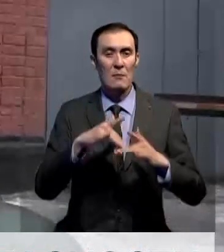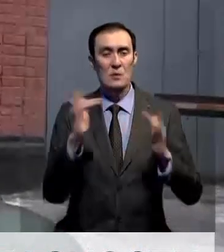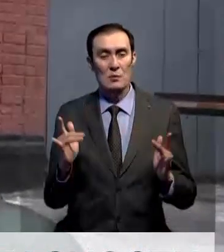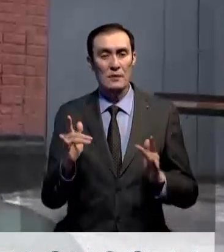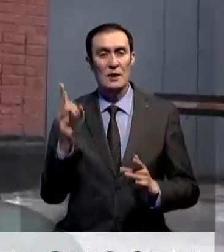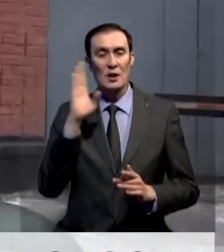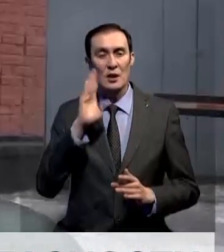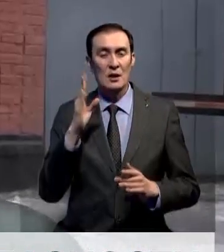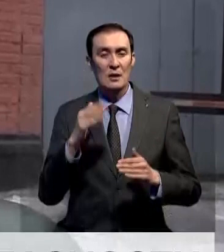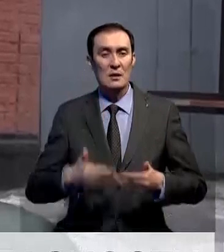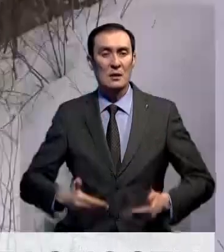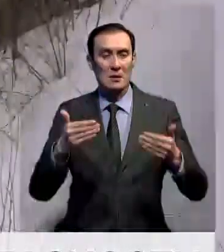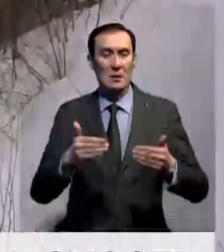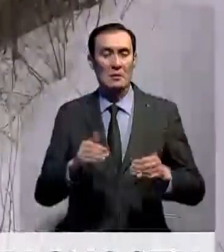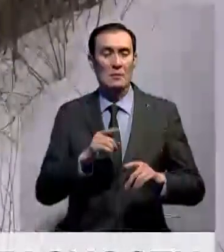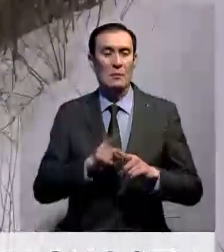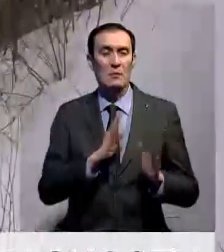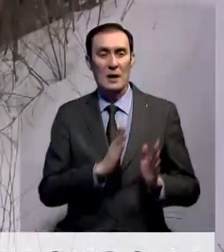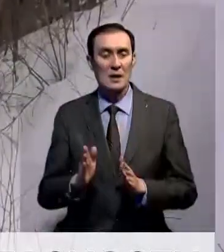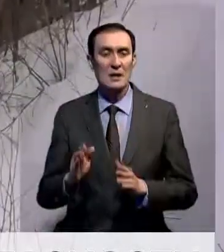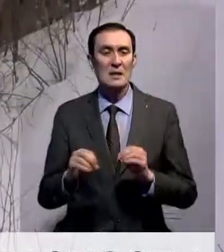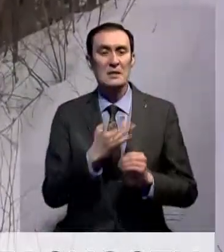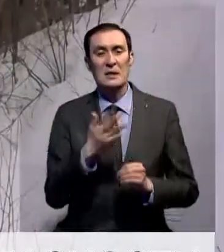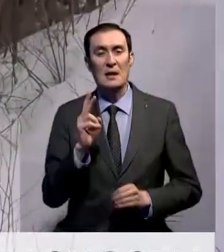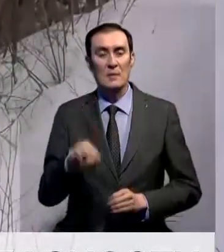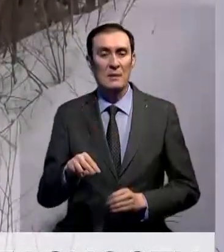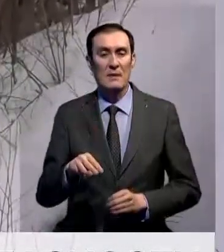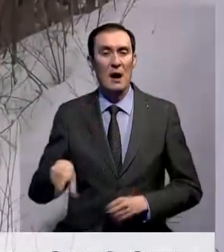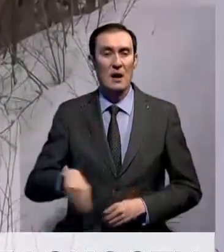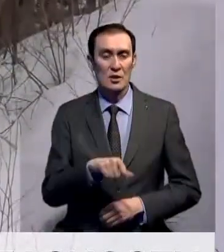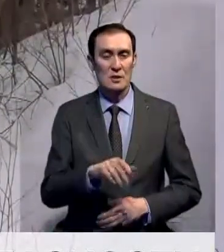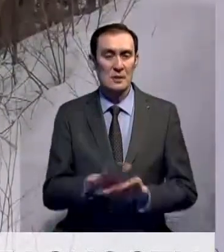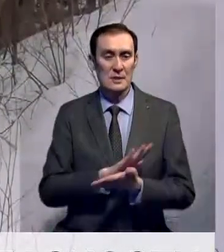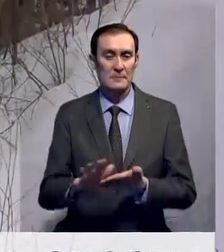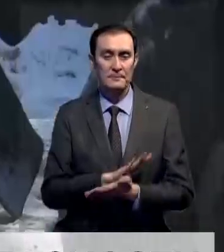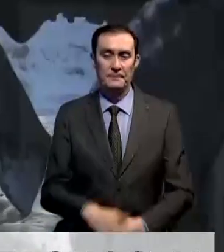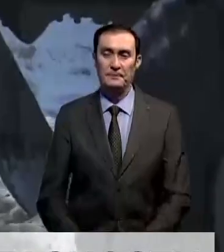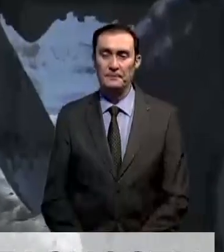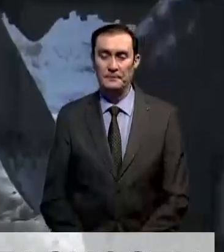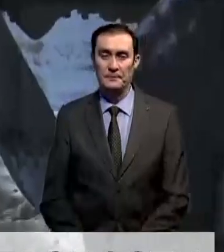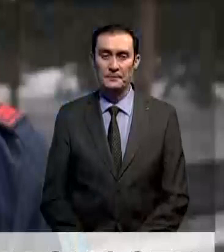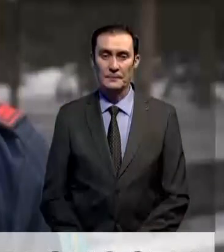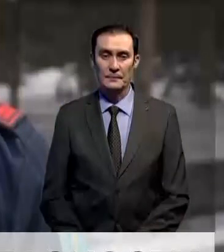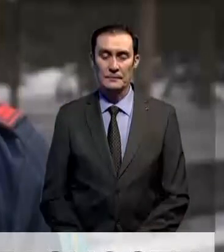и гидросооружений. В порядок приводят и десятки километров фарычных систем.